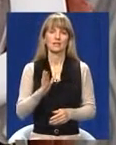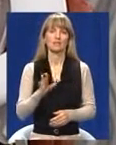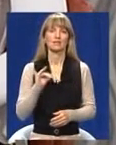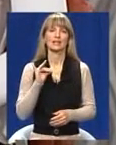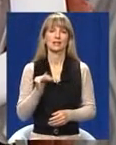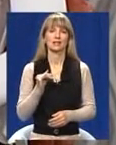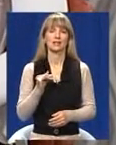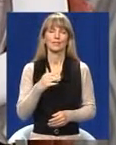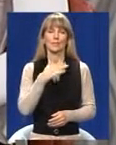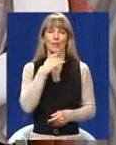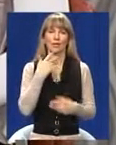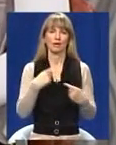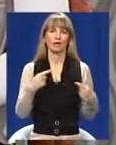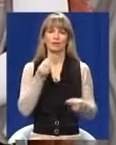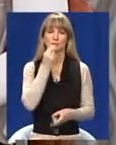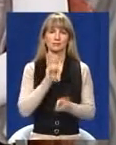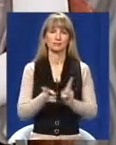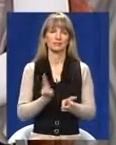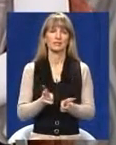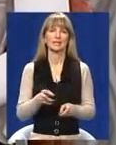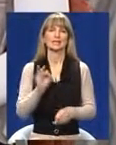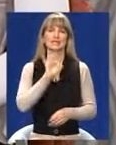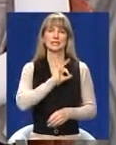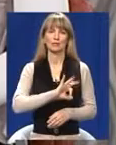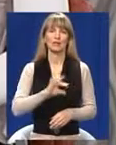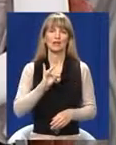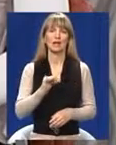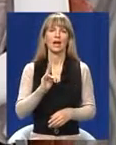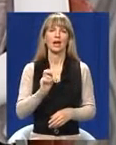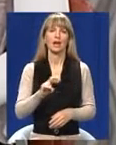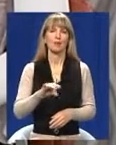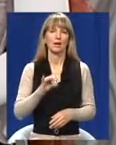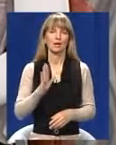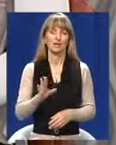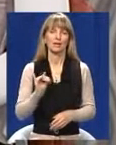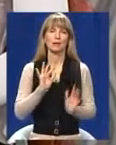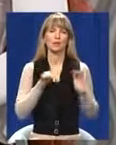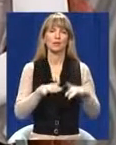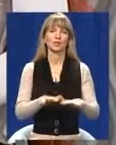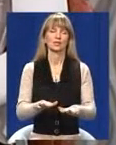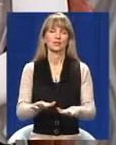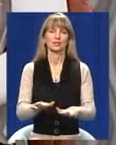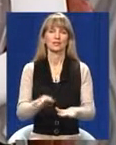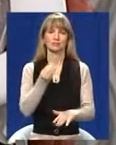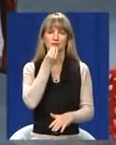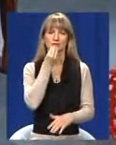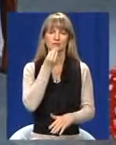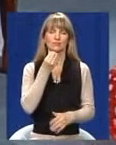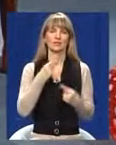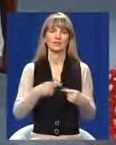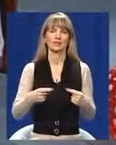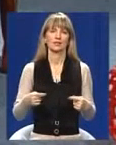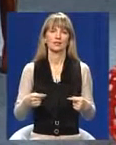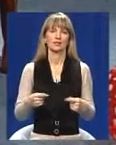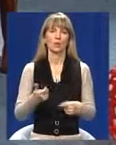багато таких от кулінарних шедеврів саме використовують і кальмарів, і дуже багато морських харчових продуктів, ну,